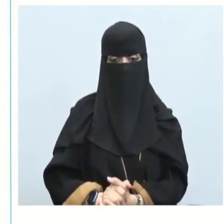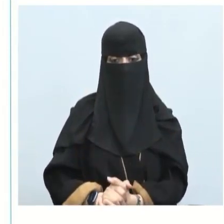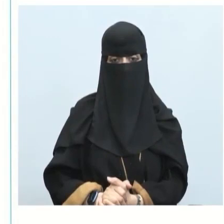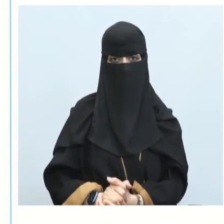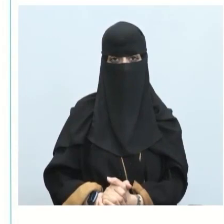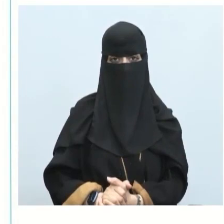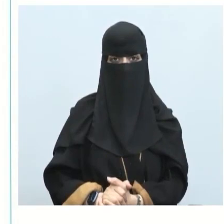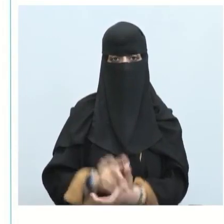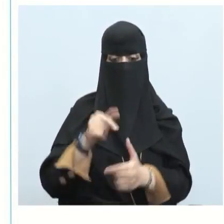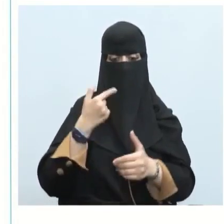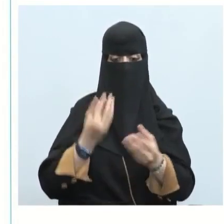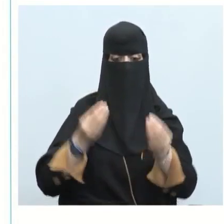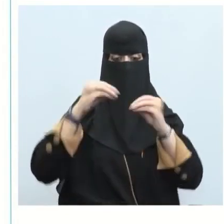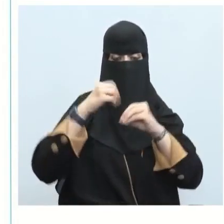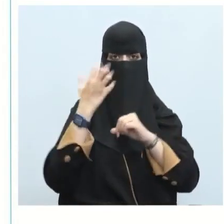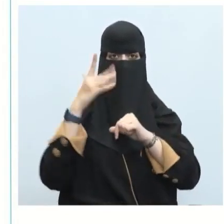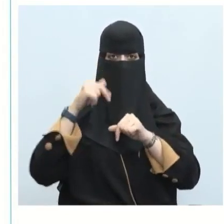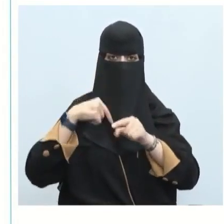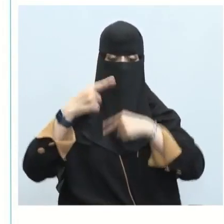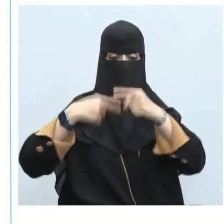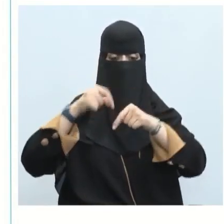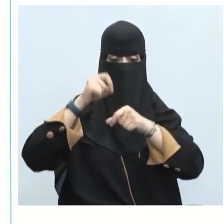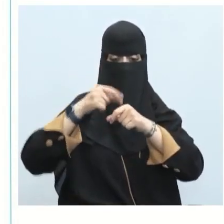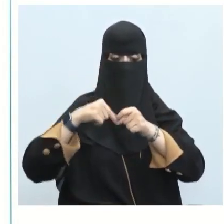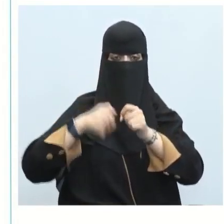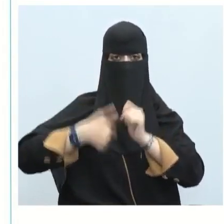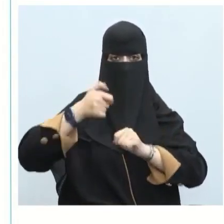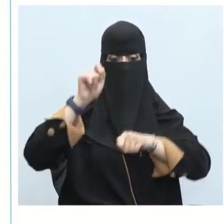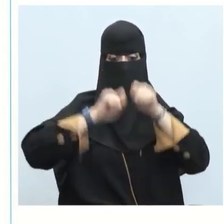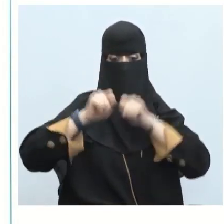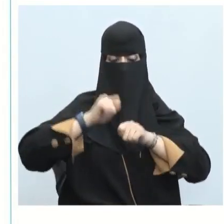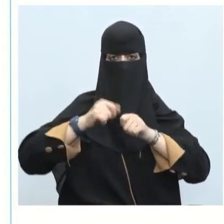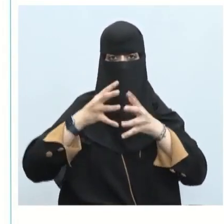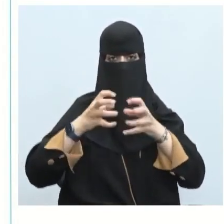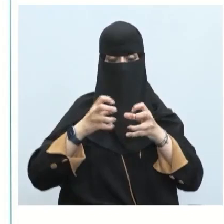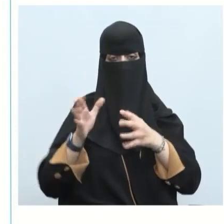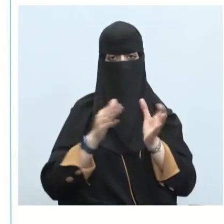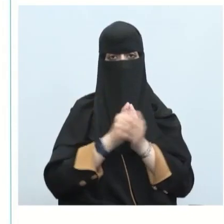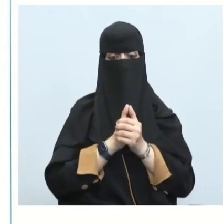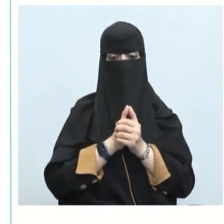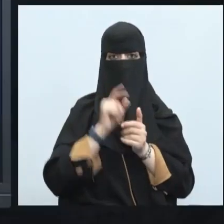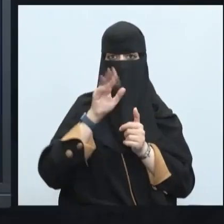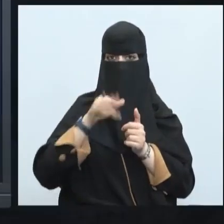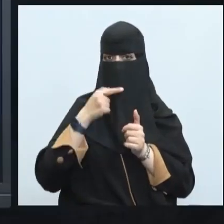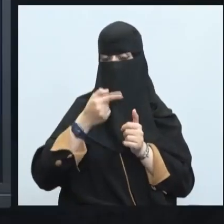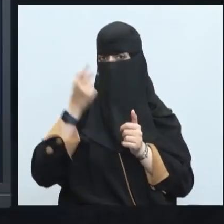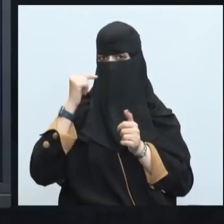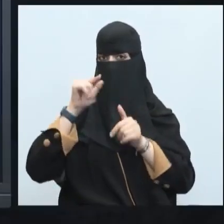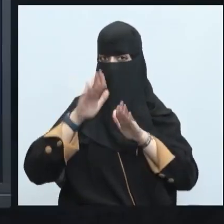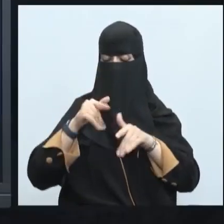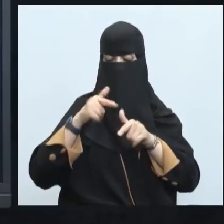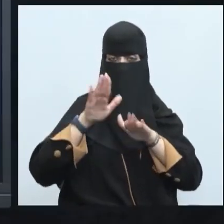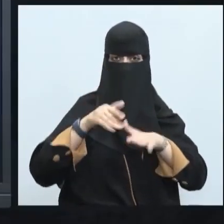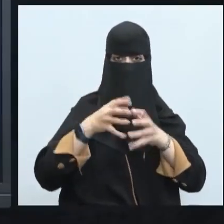العلاقات الخطوه الخامسه الاستمرار في تحسين استخدام التحليلات ذكرنا سابقا انه توجد